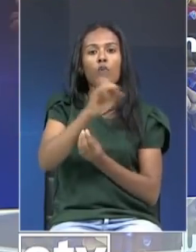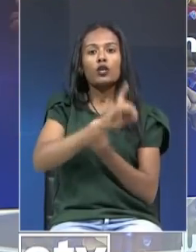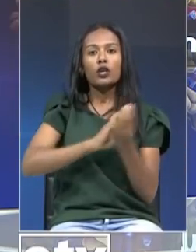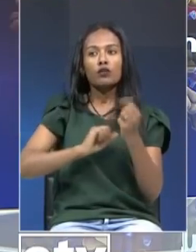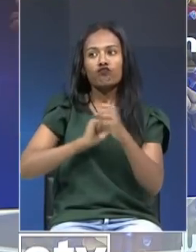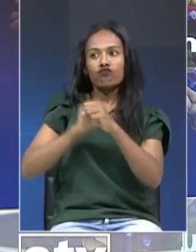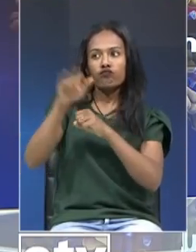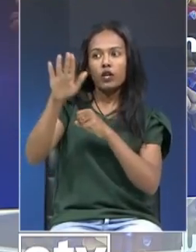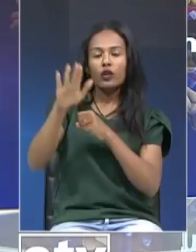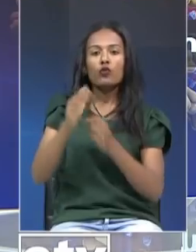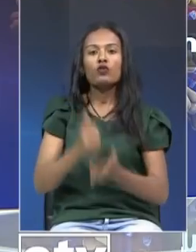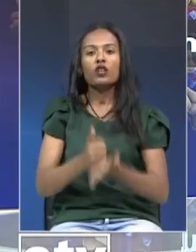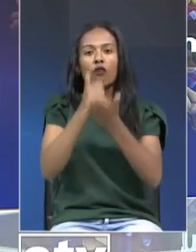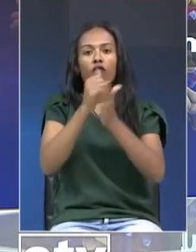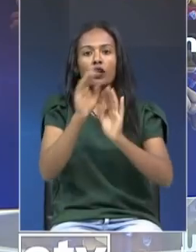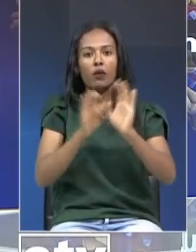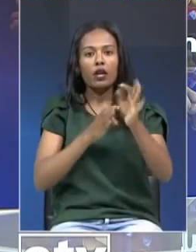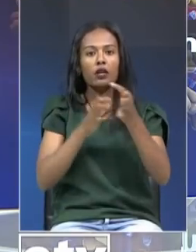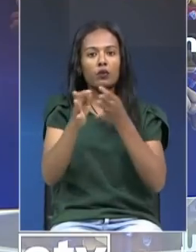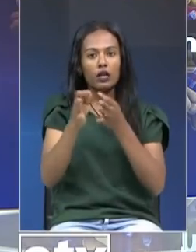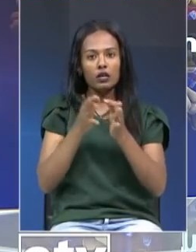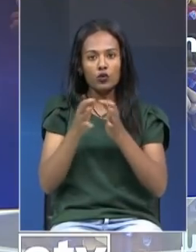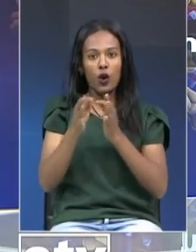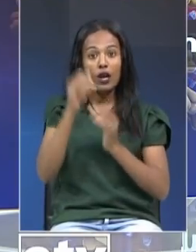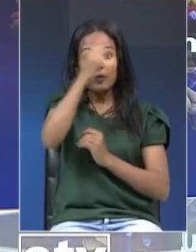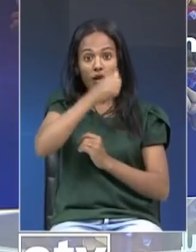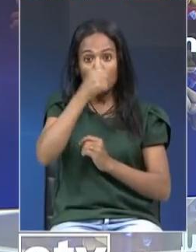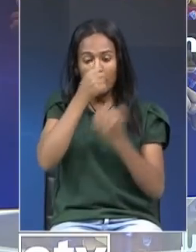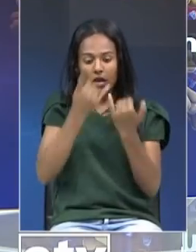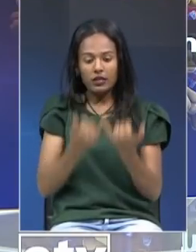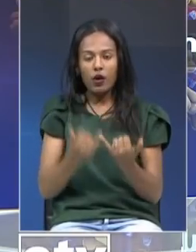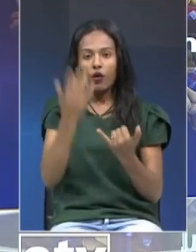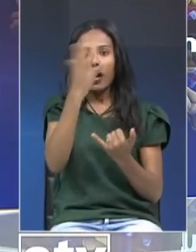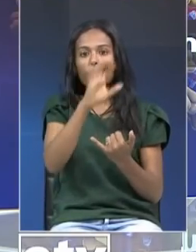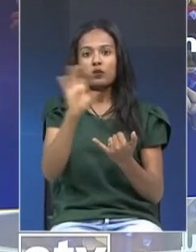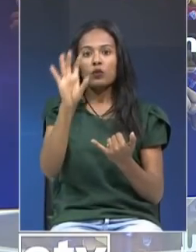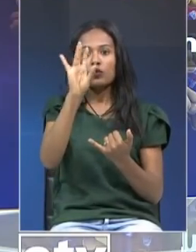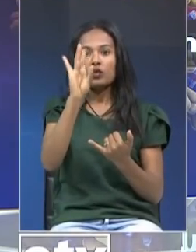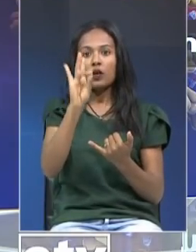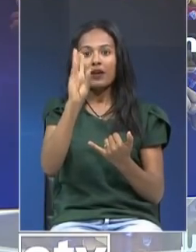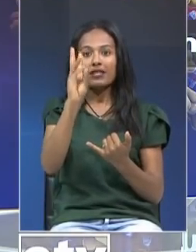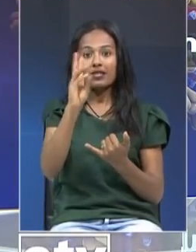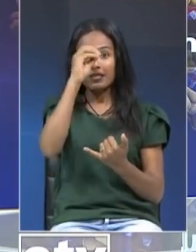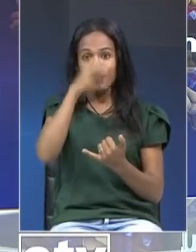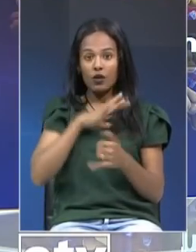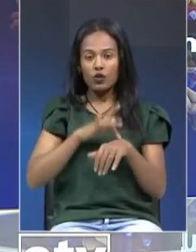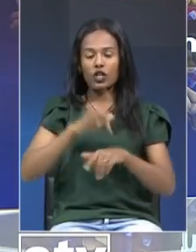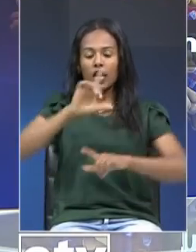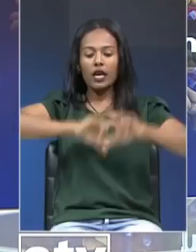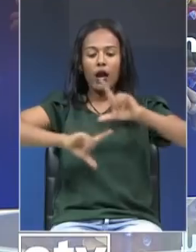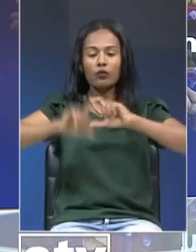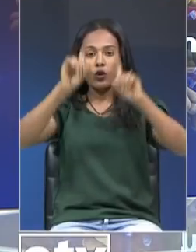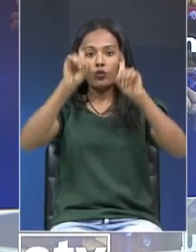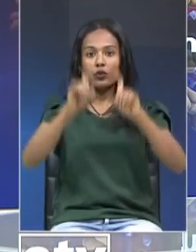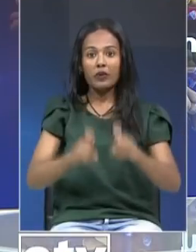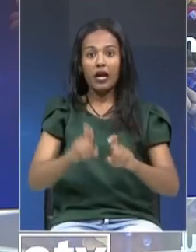ተሰማርቶ ድጋፍ እንደሚያደርግም እንዲሁ ገልጿል። በኢትዮጵያ እስካሁን 576 ሰዎች ላይ የላብራቶሪ ምርመራ